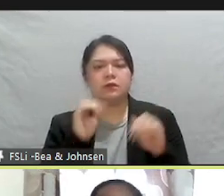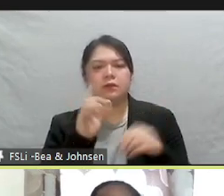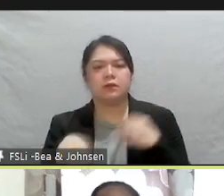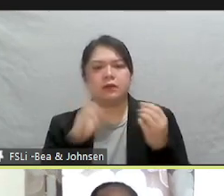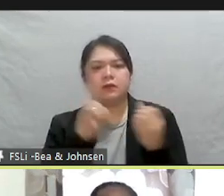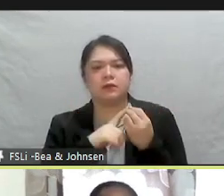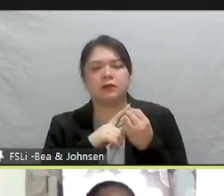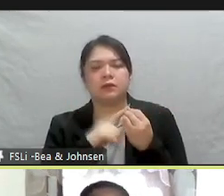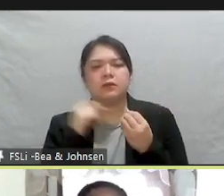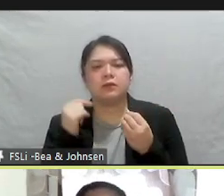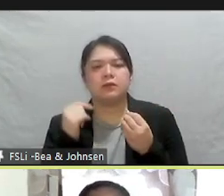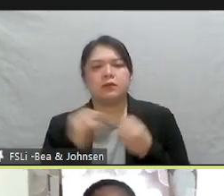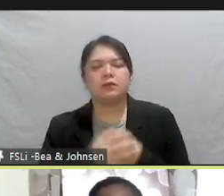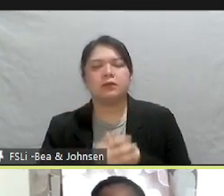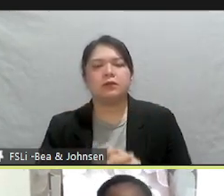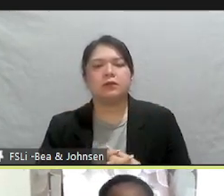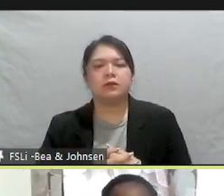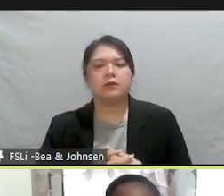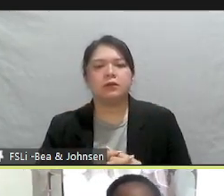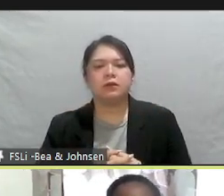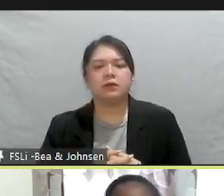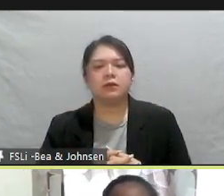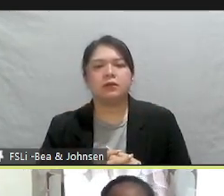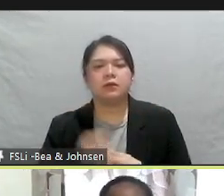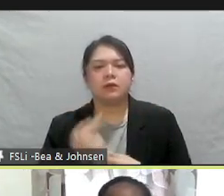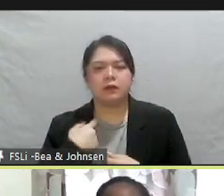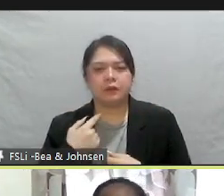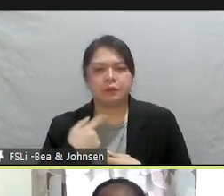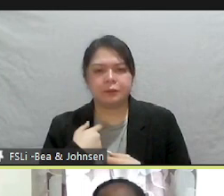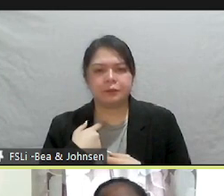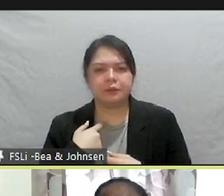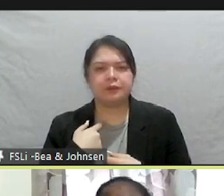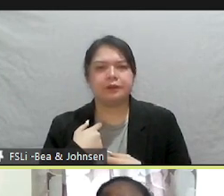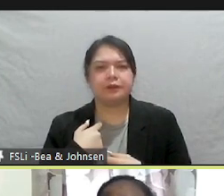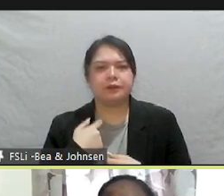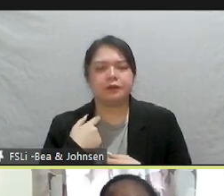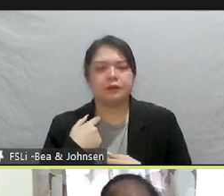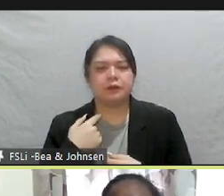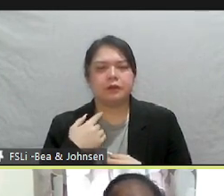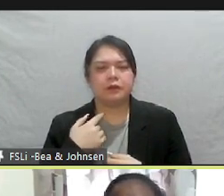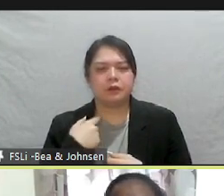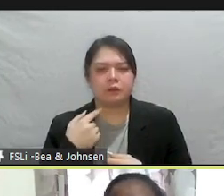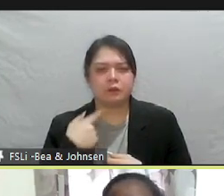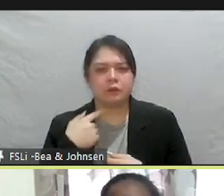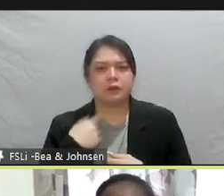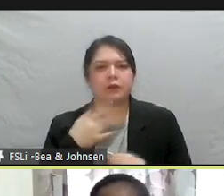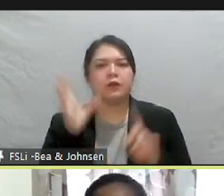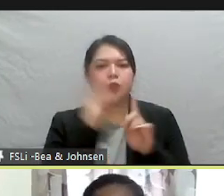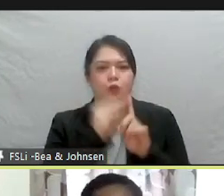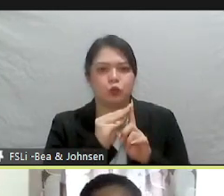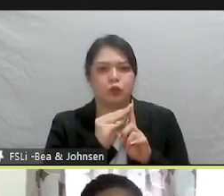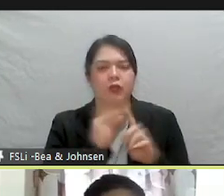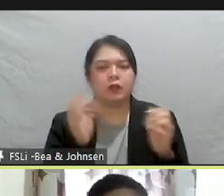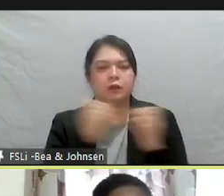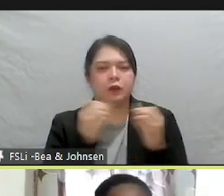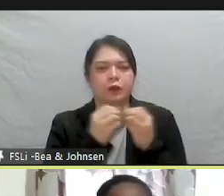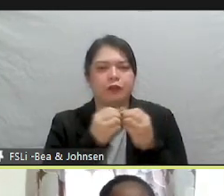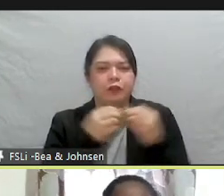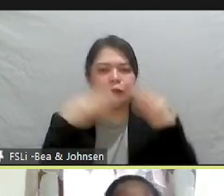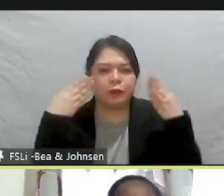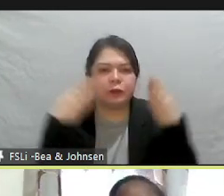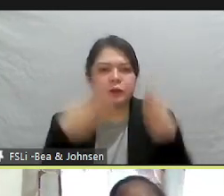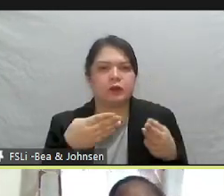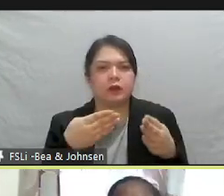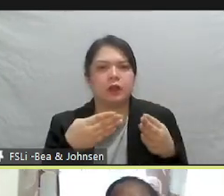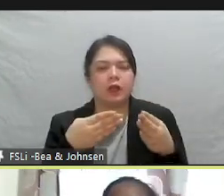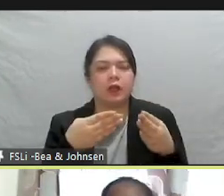sa ito po, IPRA at saka kultura po. Siya po ang nagtuturo din